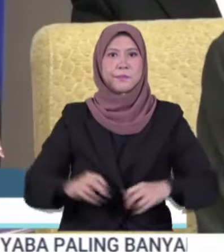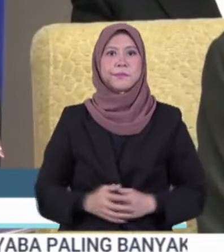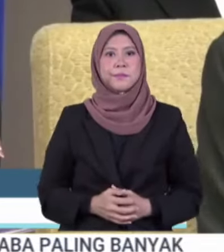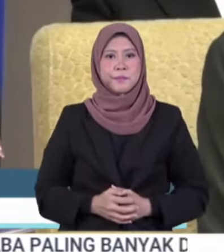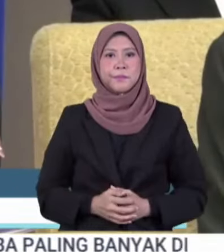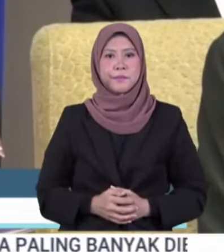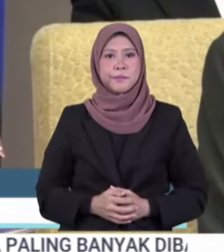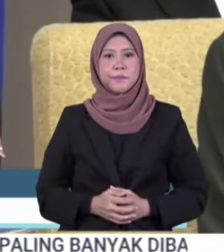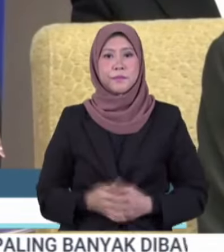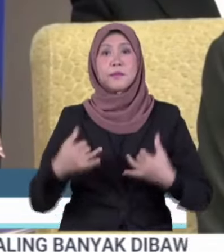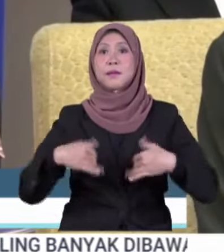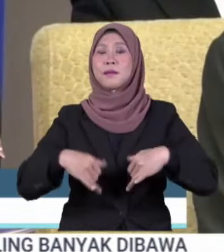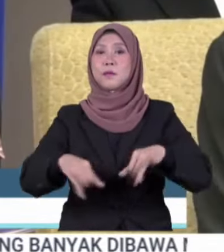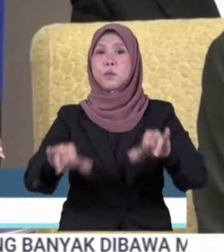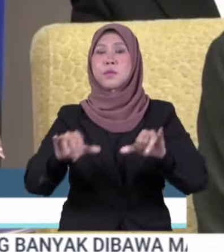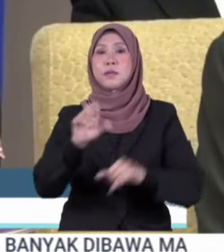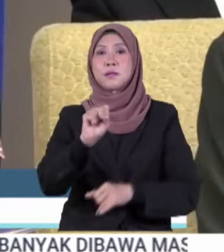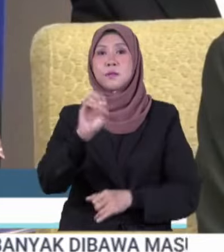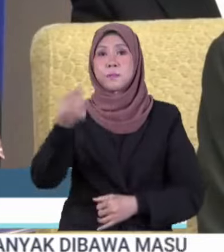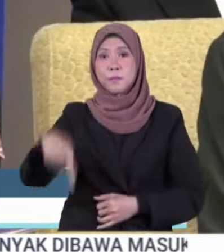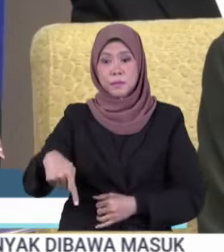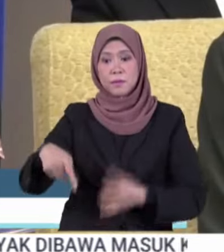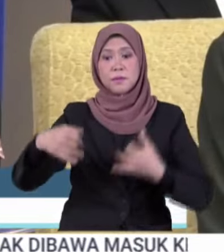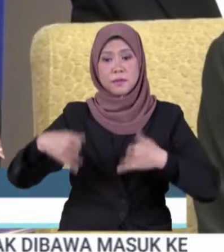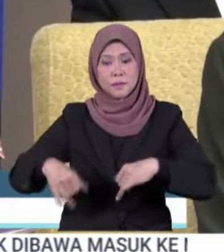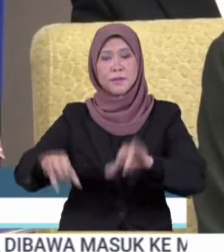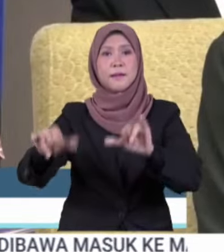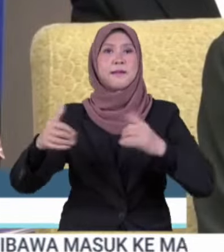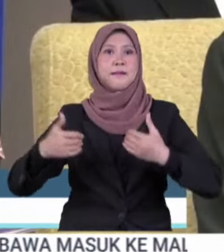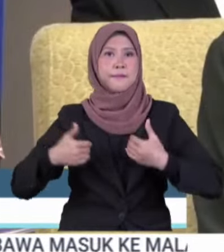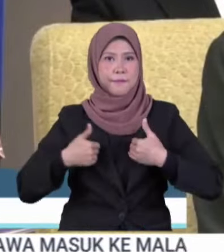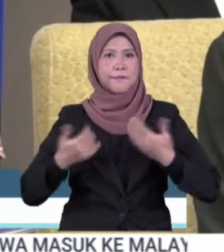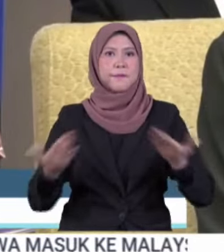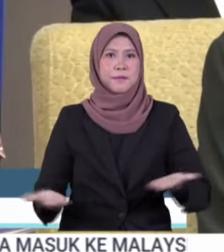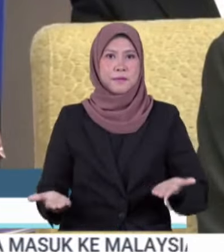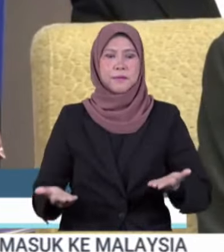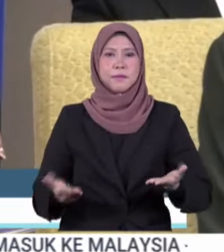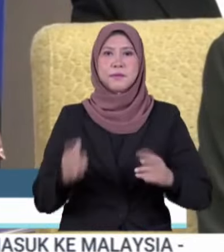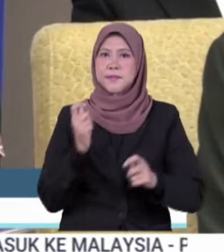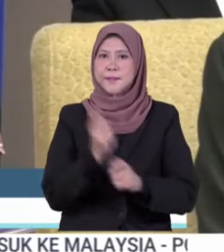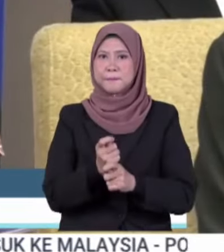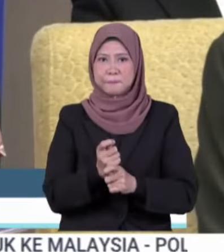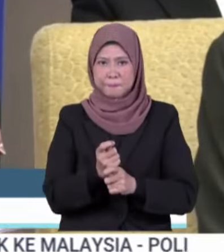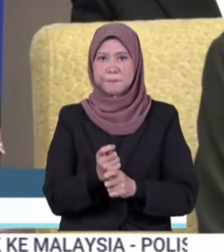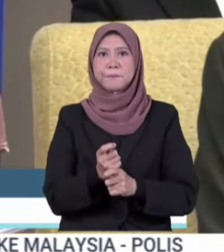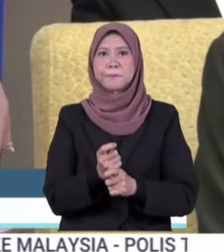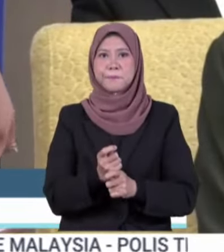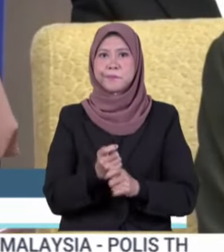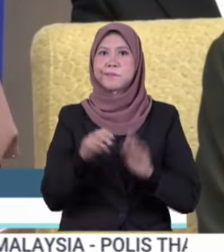Kita akan meneruskan SOP yang masih ada sekarang ini dan kita masih kekalkan lagi